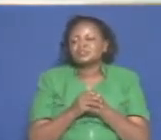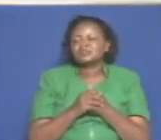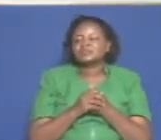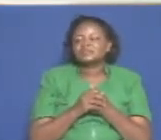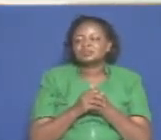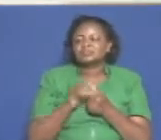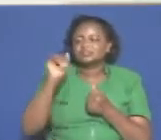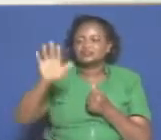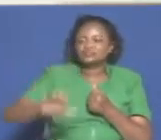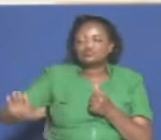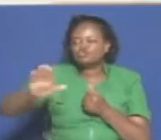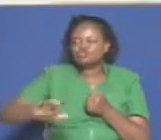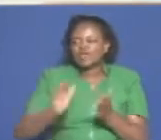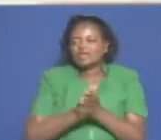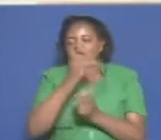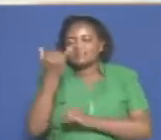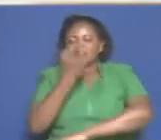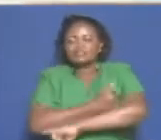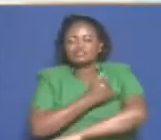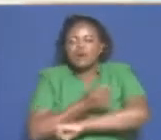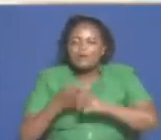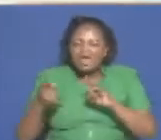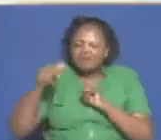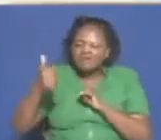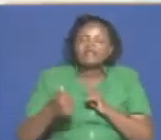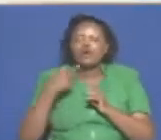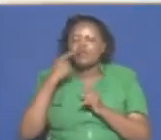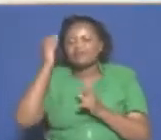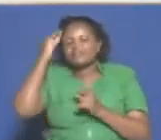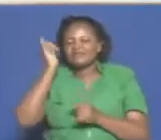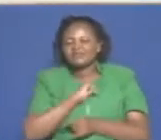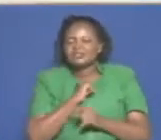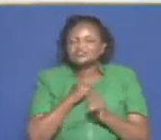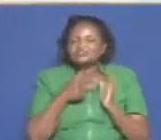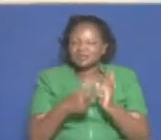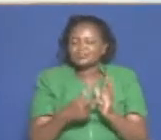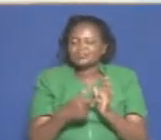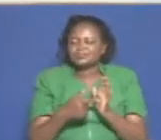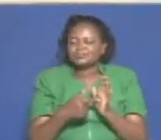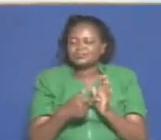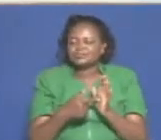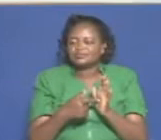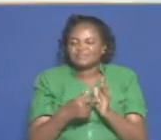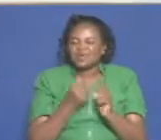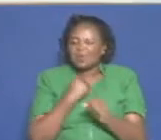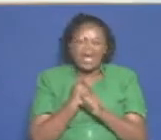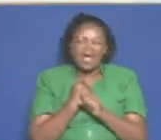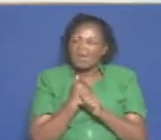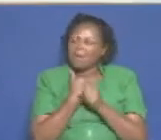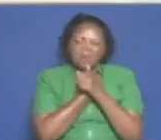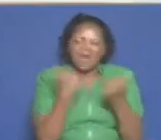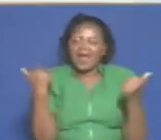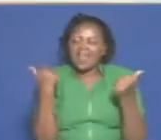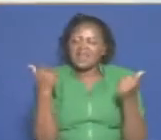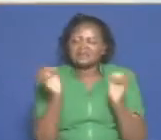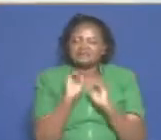constituency na other institutions. Lakini unapata kuna wale pia wamesoma kama saa hizi kazi hazijafanywa vile yafaa zifanyike. Ni masomo